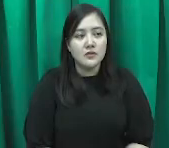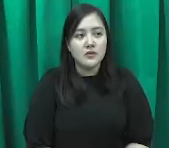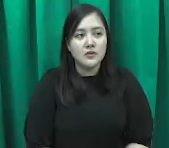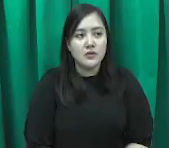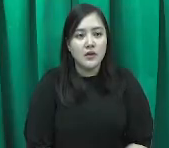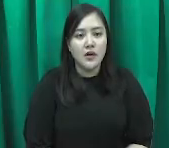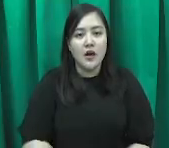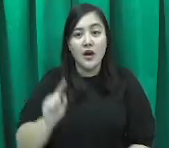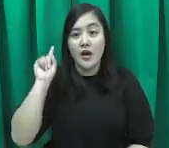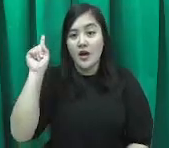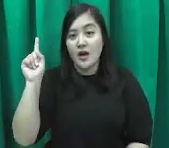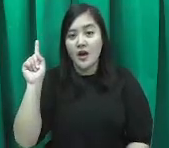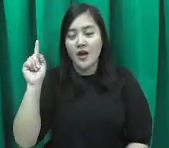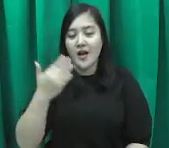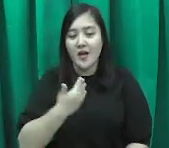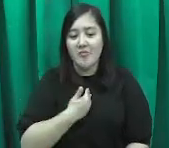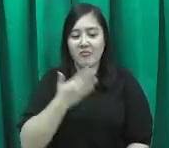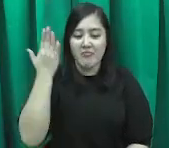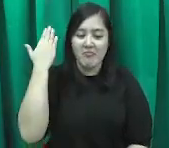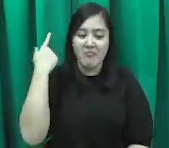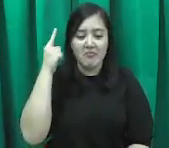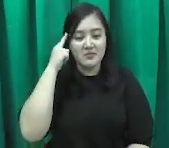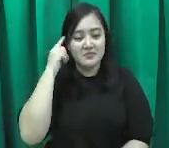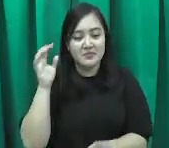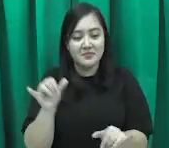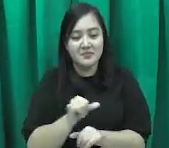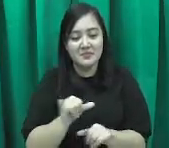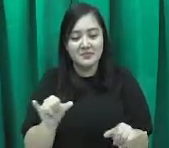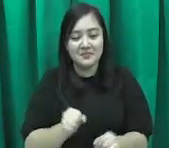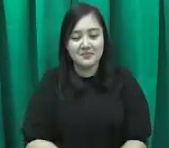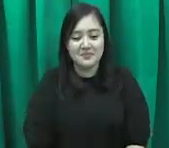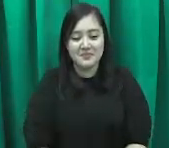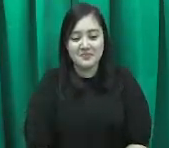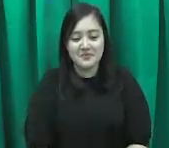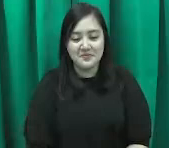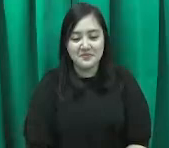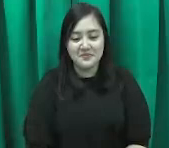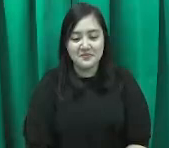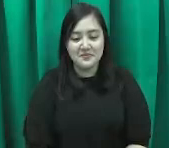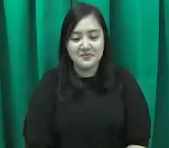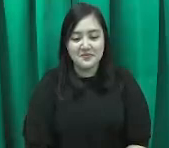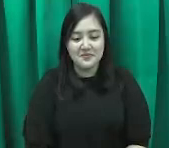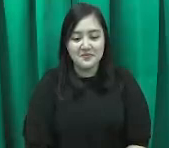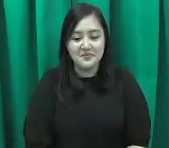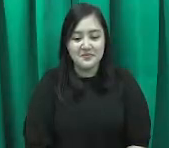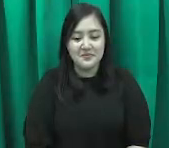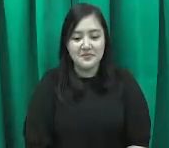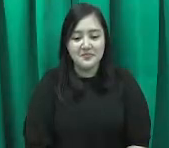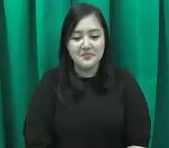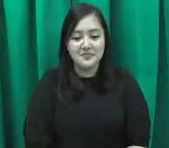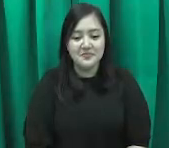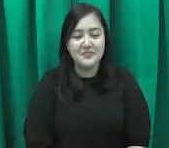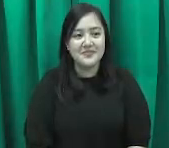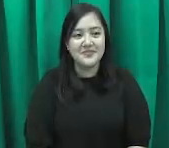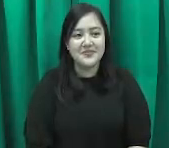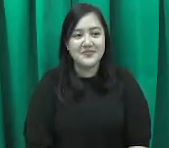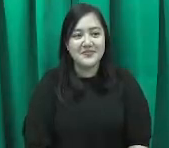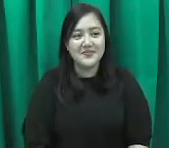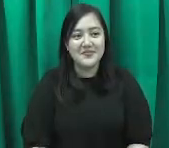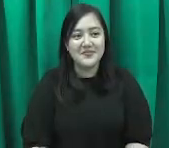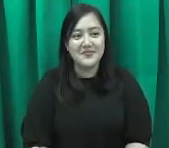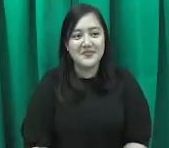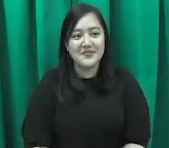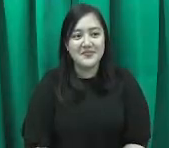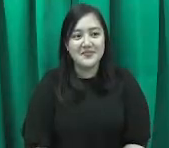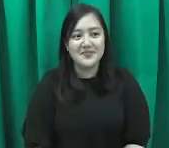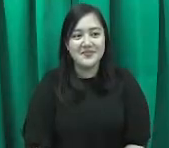ako pupulutin, di ba? Yung mga ganun. Pulutin ka sa kangkungan. Oo, di ba? Oo. Mag-apply ka sa akin.